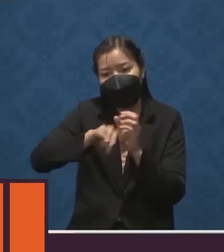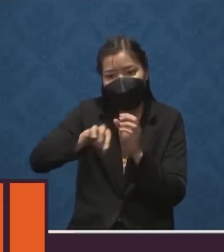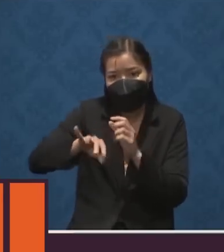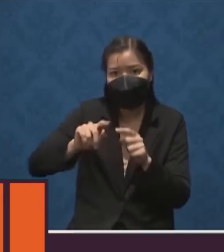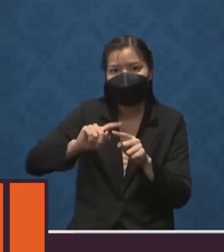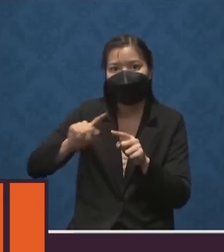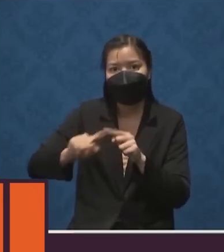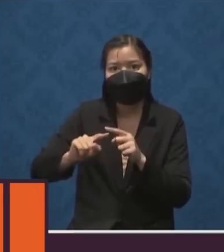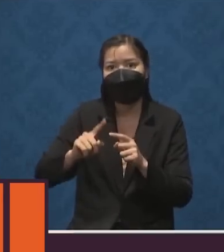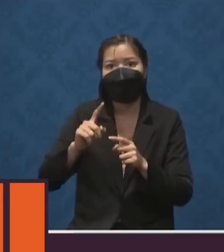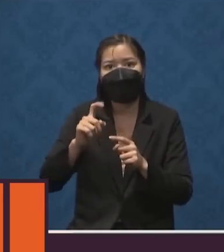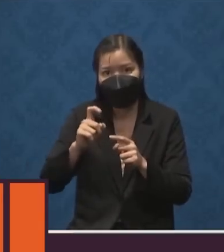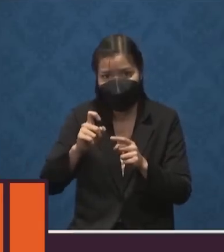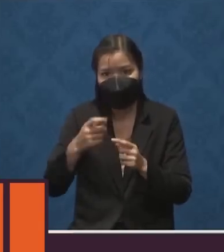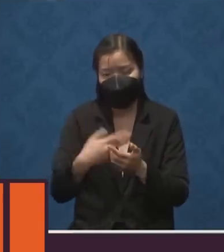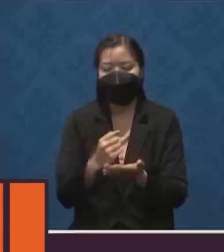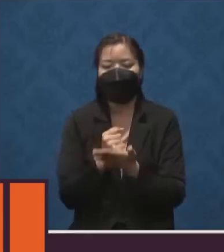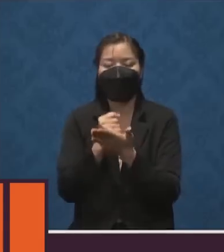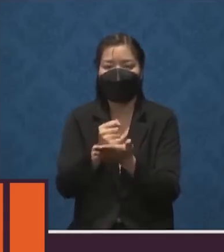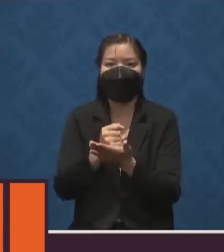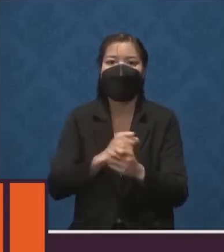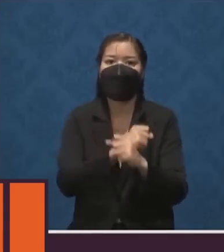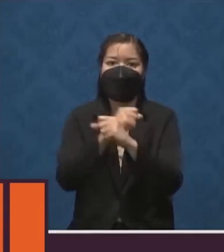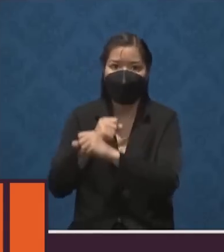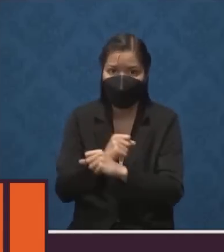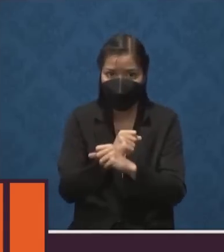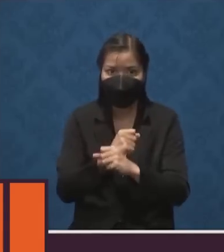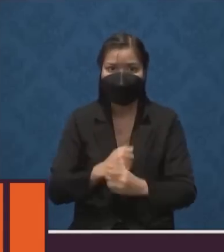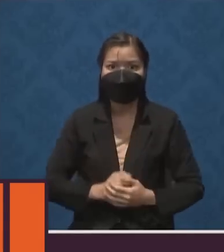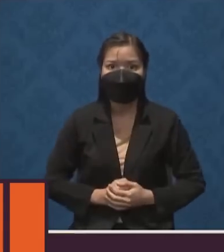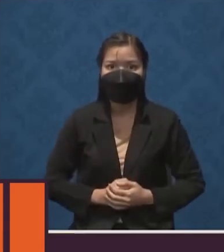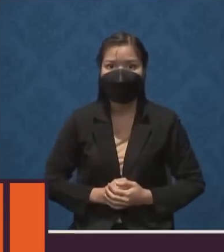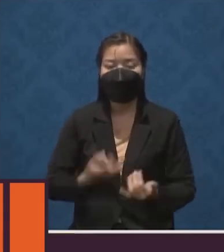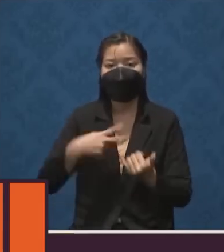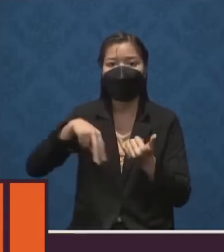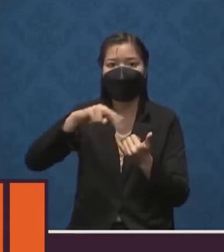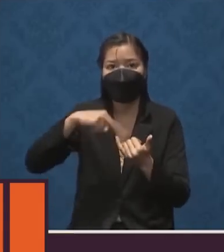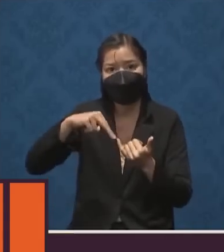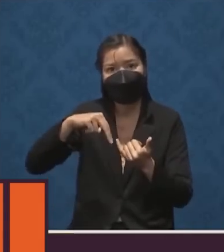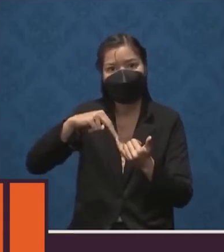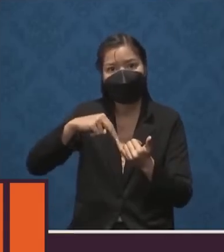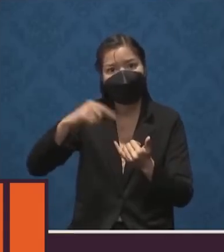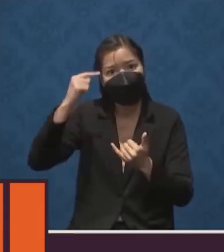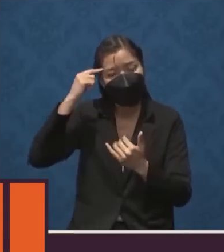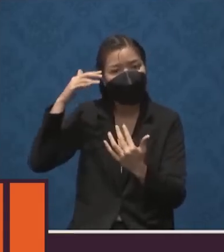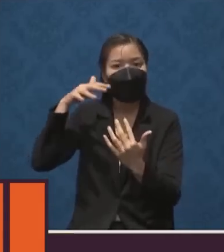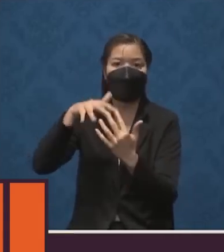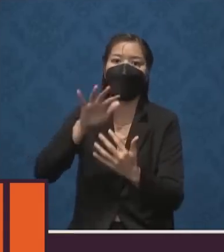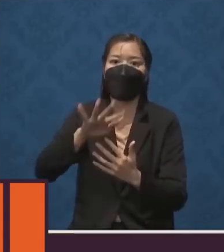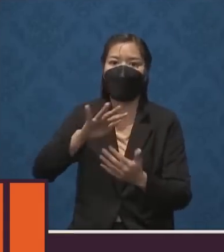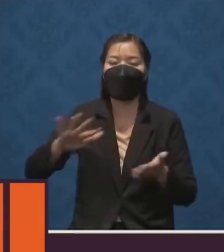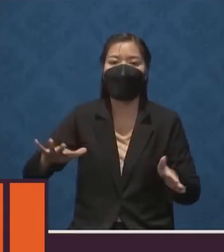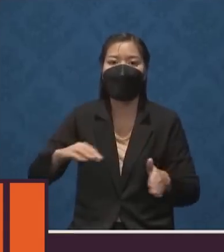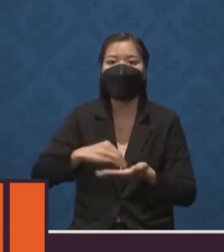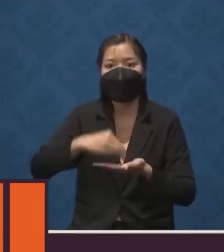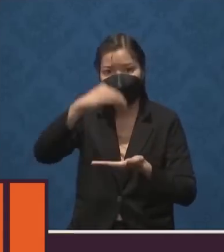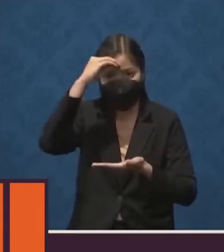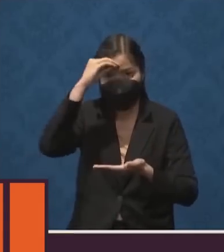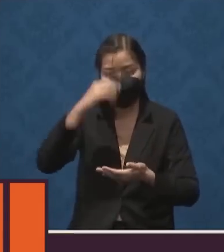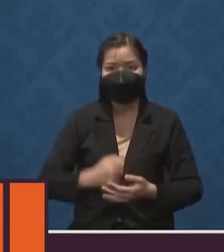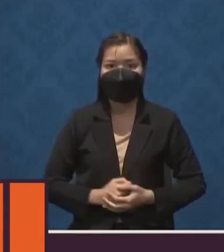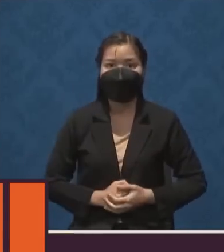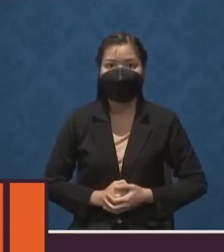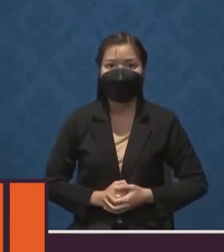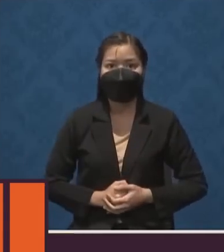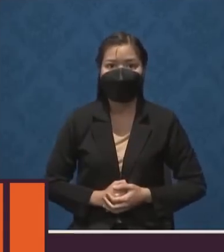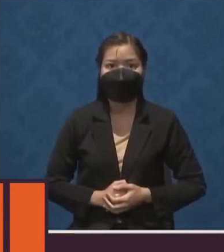มงบปมาณพอครัสำหการตัสุภาพจตขั้นพ้ฐานประจำปีใหกนัเรียมทยมและกนัศึษาทุกคนถมาทางครัด้